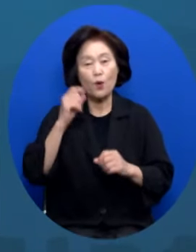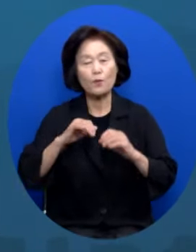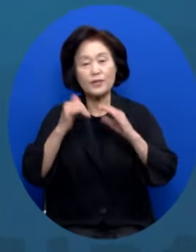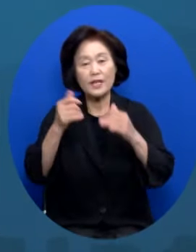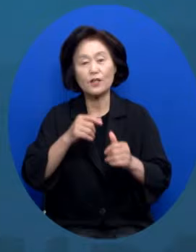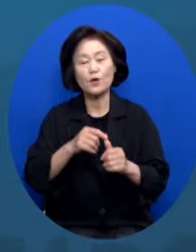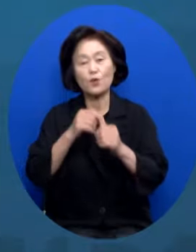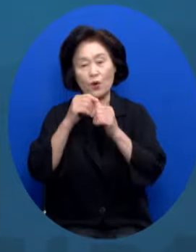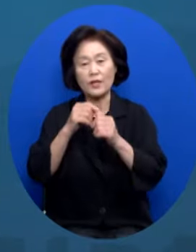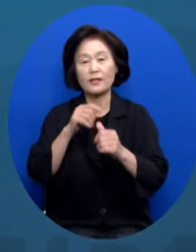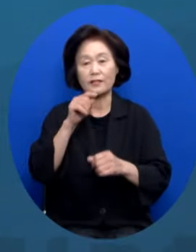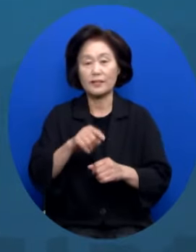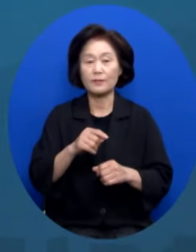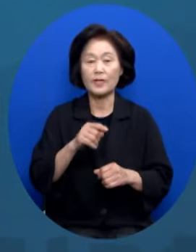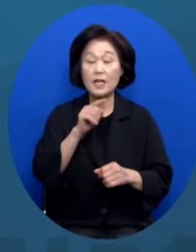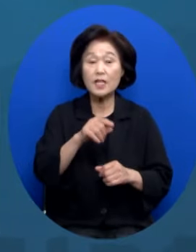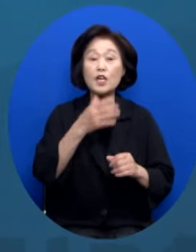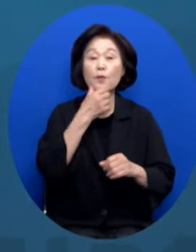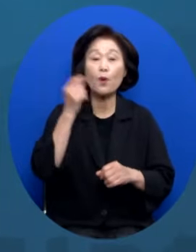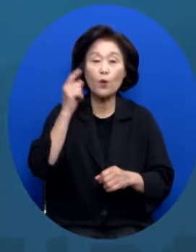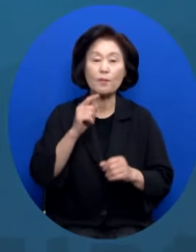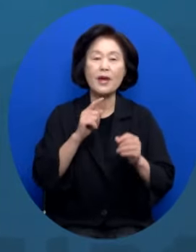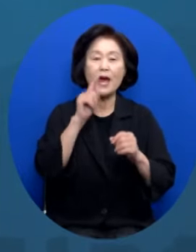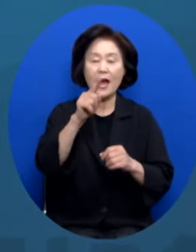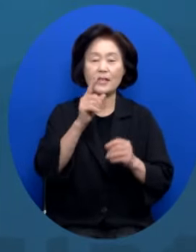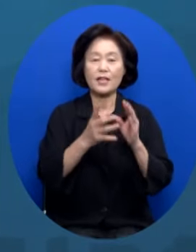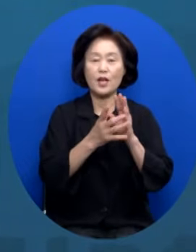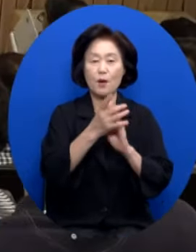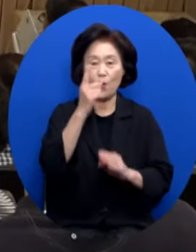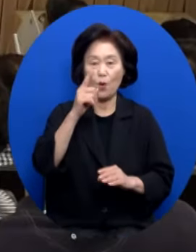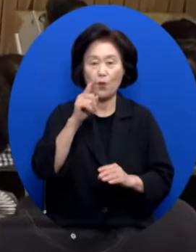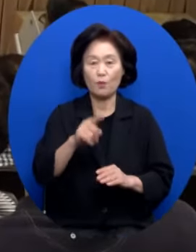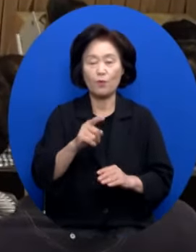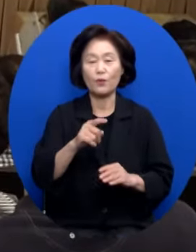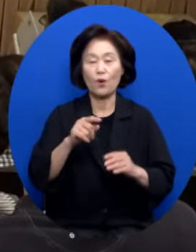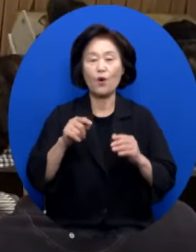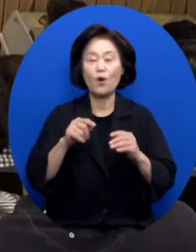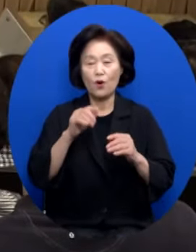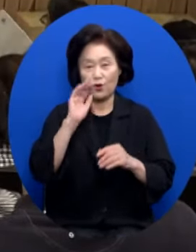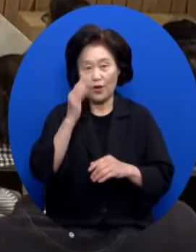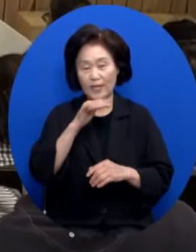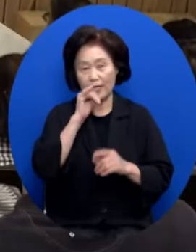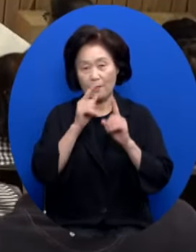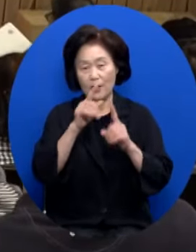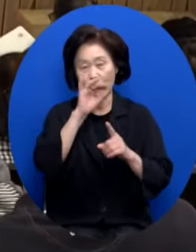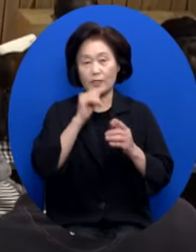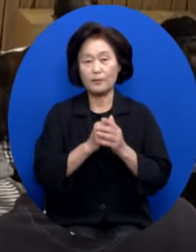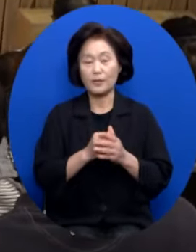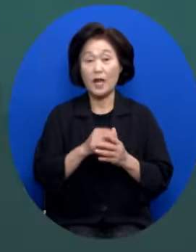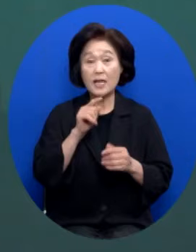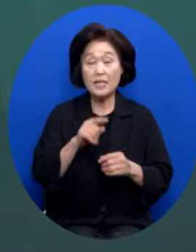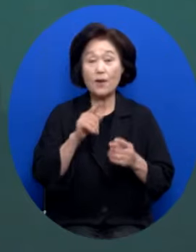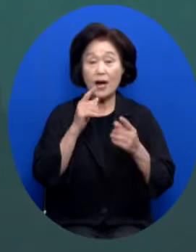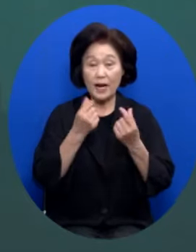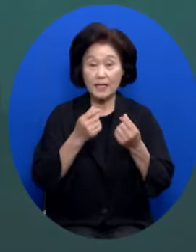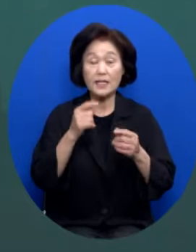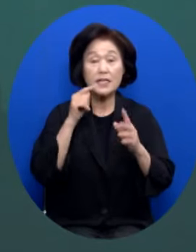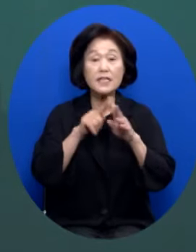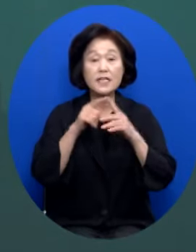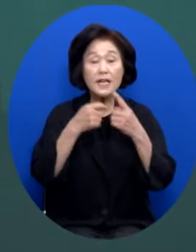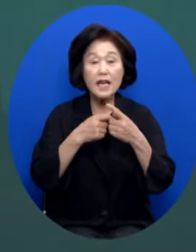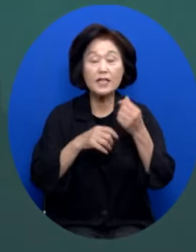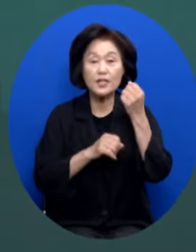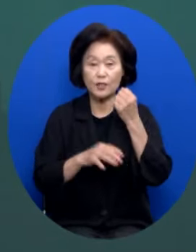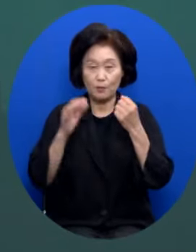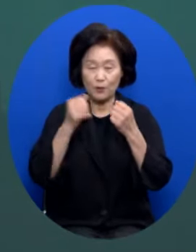그리고 그 복음이 하나의 복음으로 팀 켈러 목사님 가운데 있다는 거예요. 이런 복음의 이해를 바탕으로 도시 복음화를